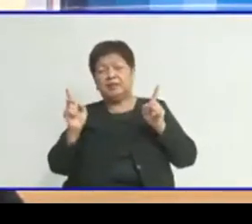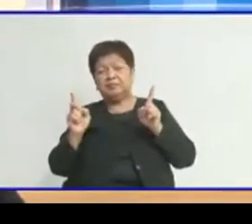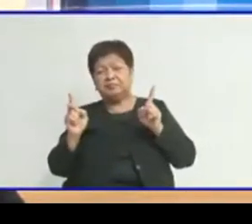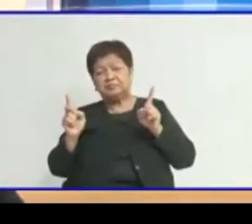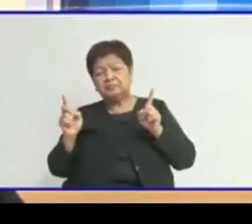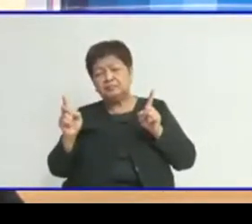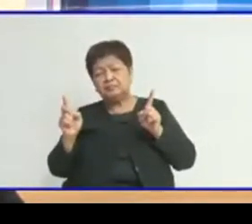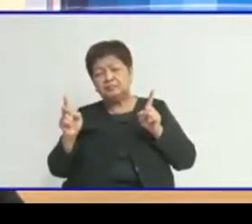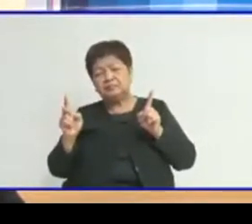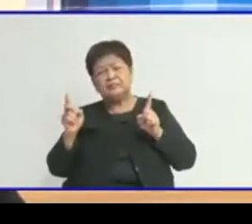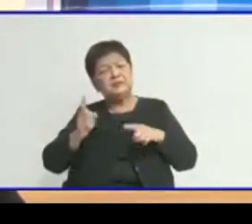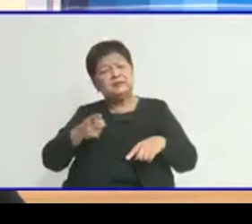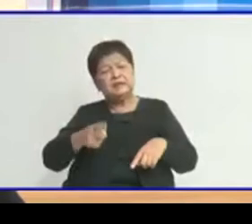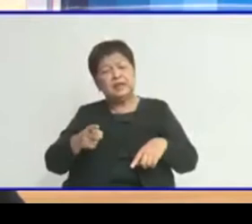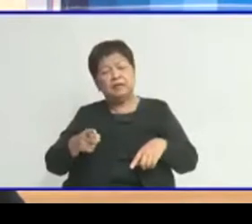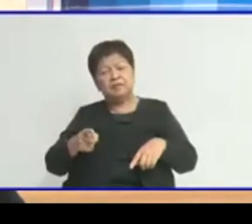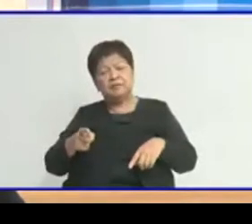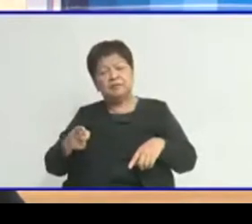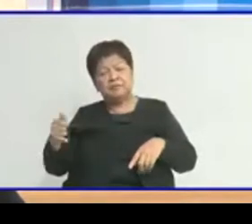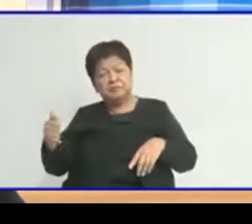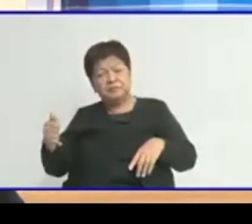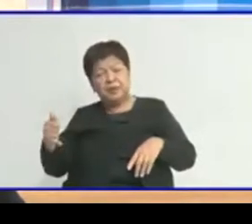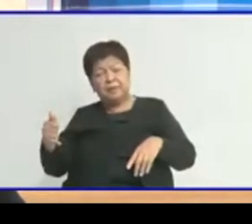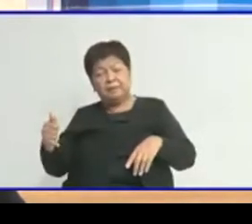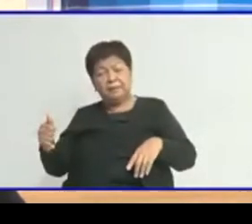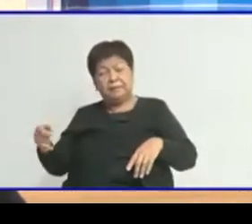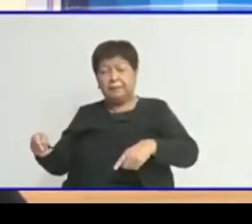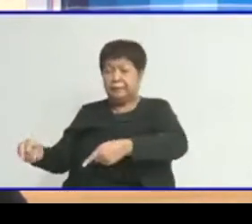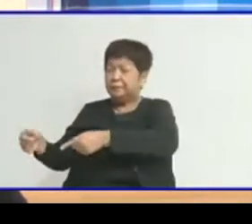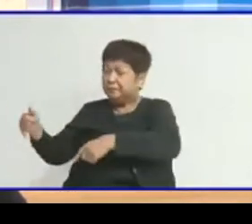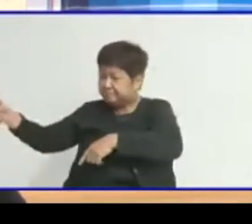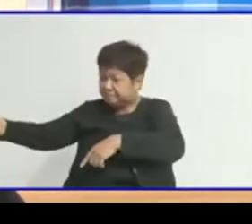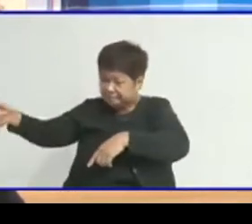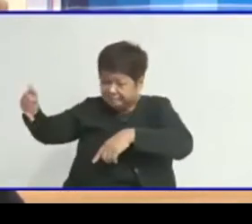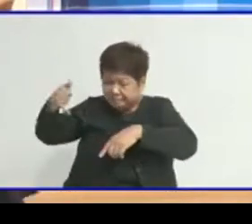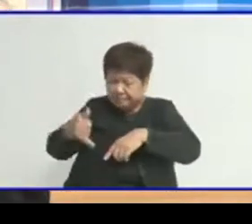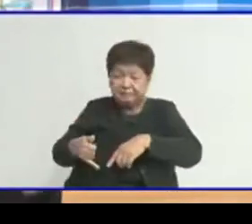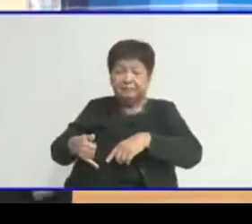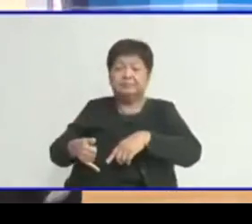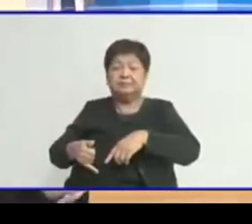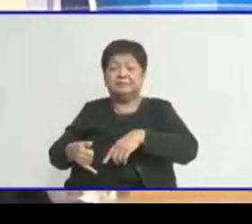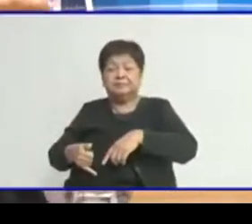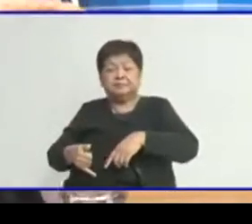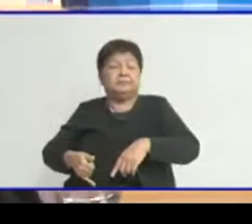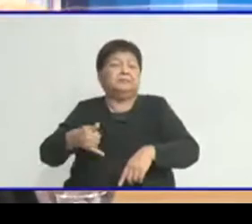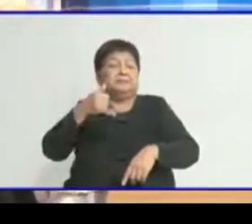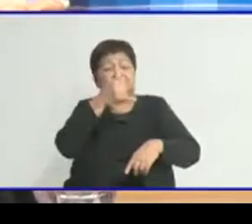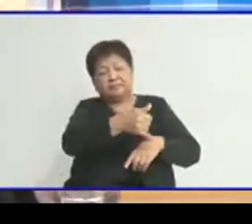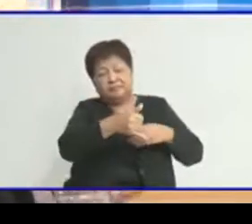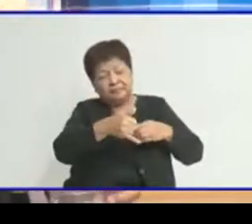ริงๆแล้วเนี่ยการเดินทางไปประเทศที่3ยูเนเซียทำหน้าที่ในการส่งต่อเรื่องนะคะให้ประเทศที่3แต่ว่